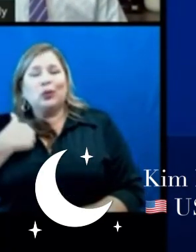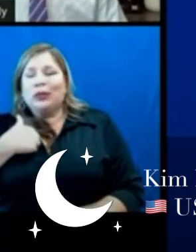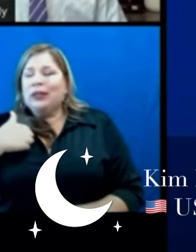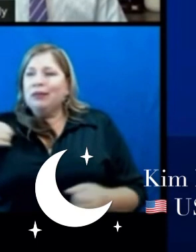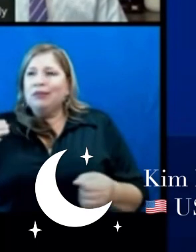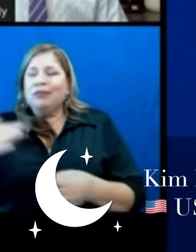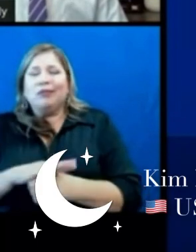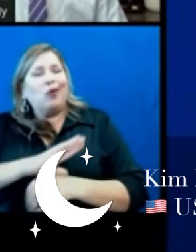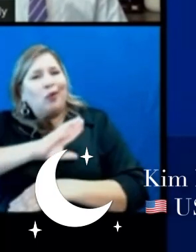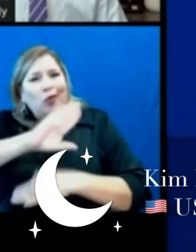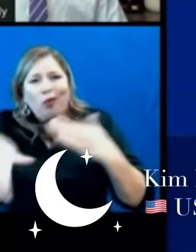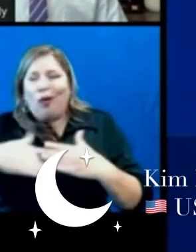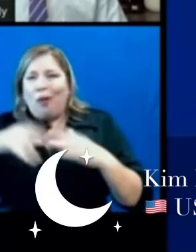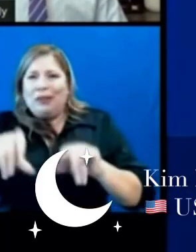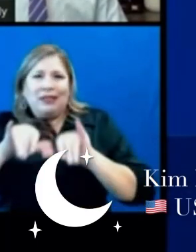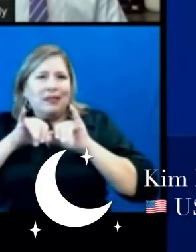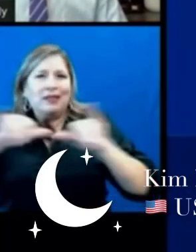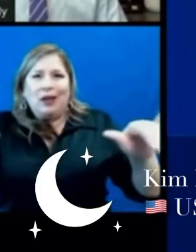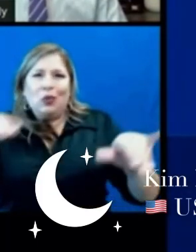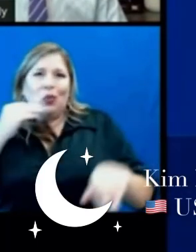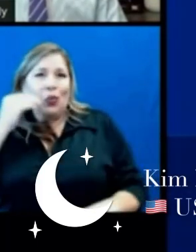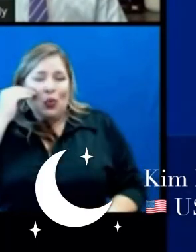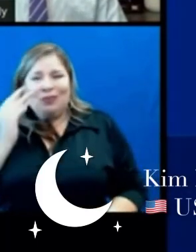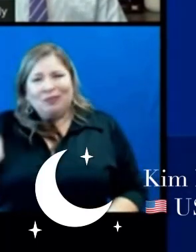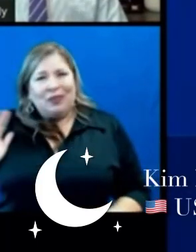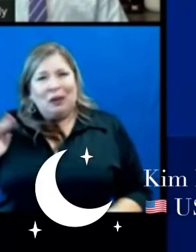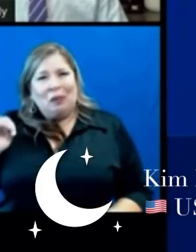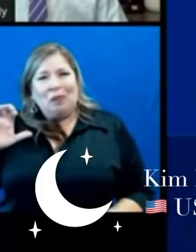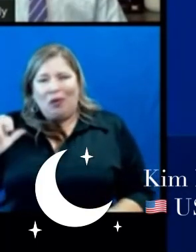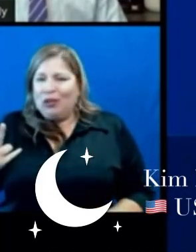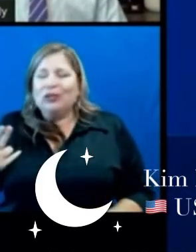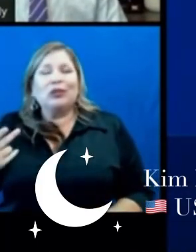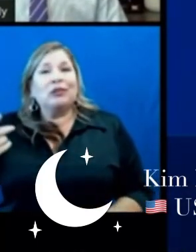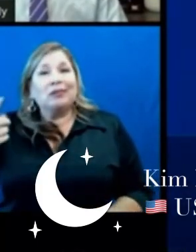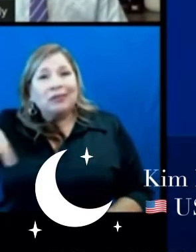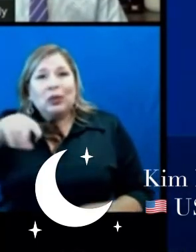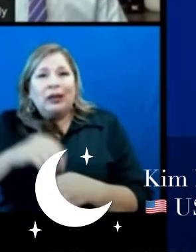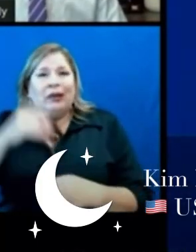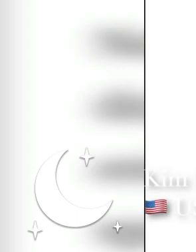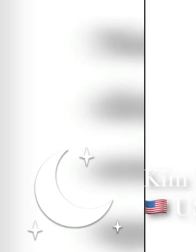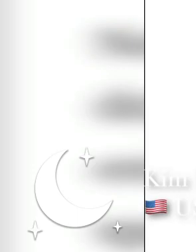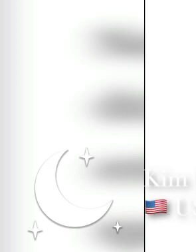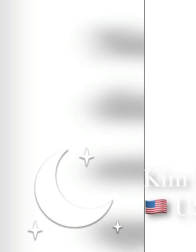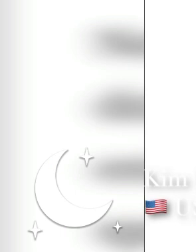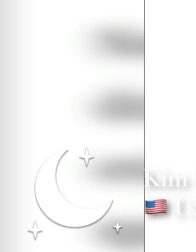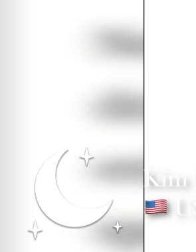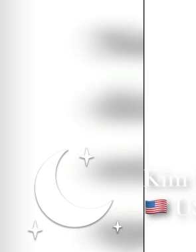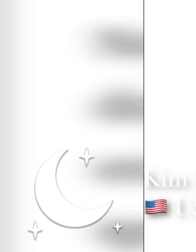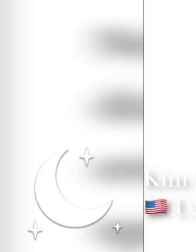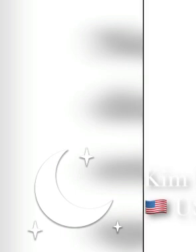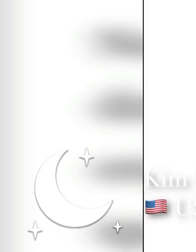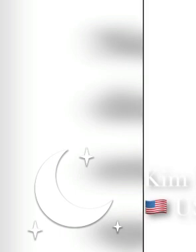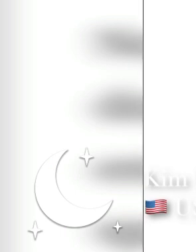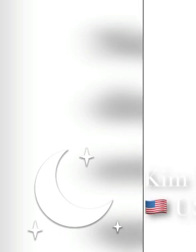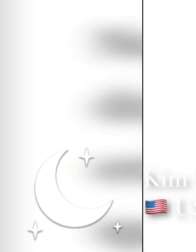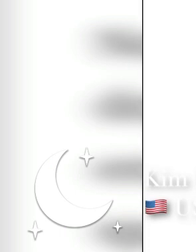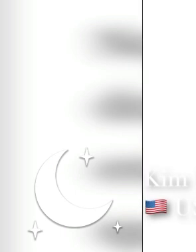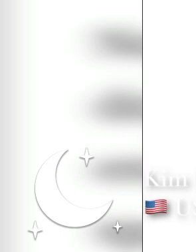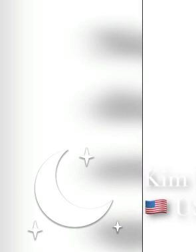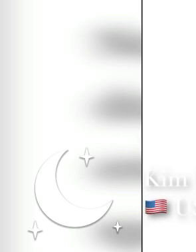nhất là vào thứ sáu từ lót the Los Angeles times đưa tin thì theo lệnh này các tiệm làm móng